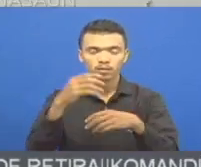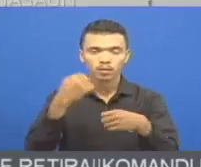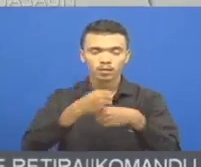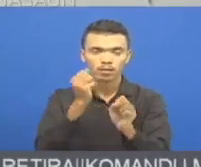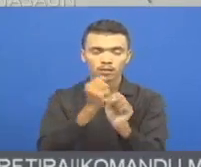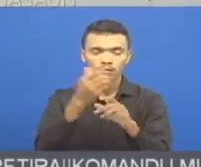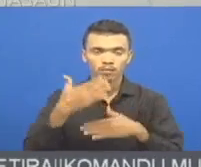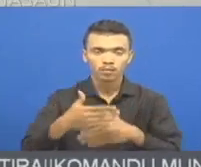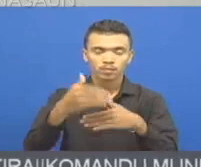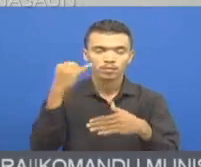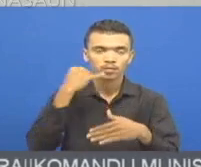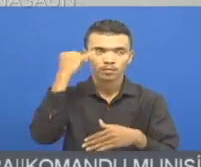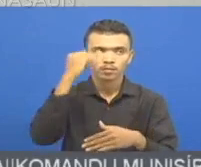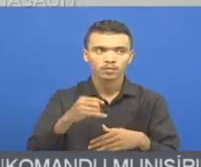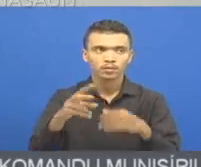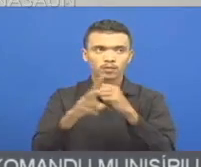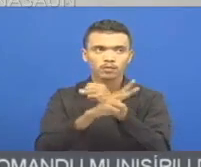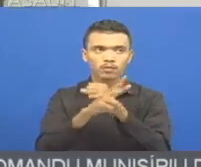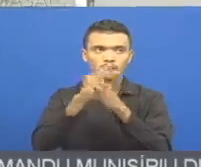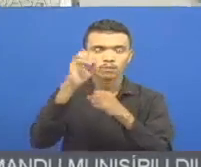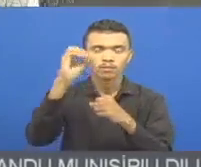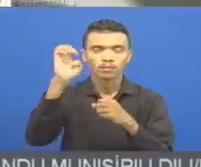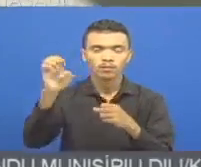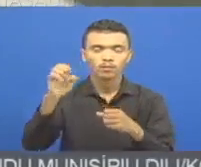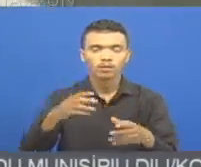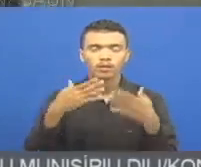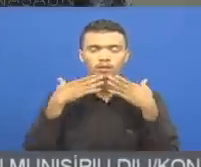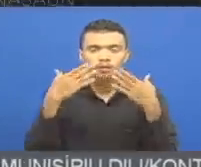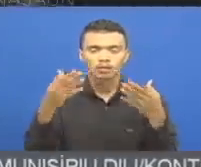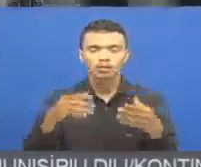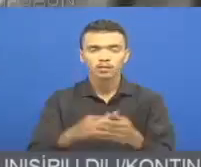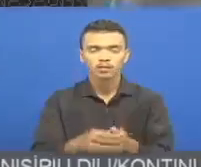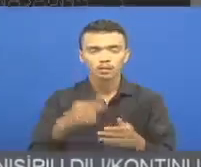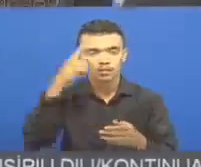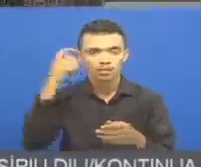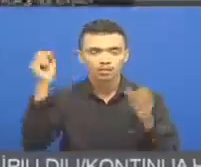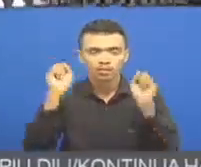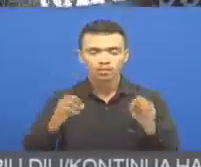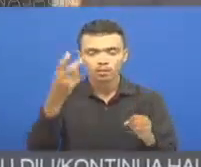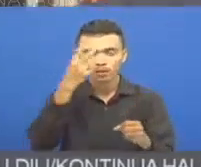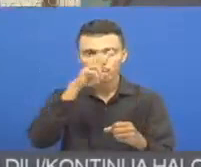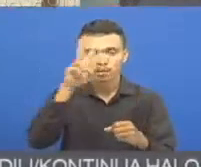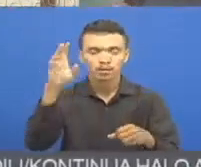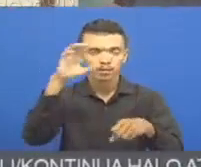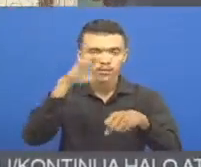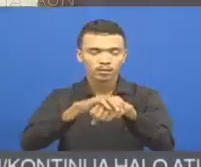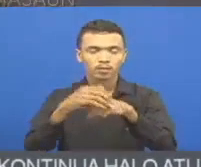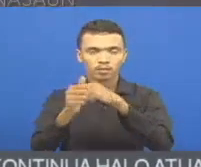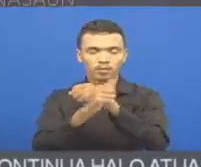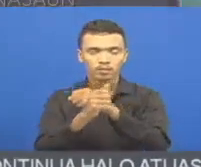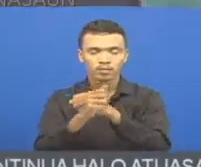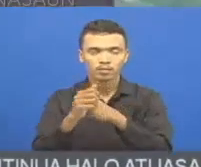investigasau. Vítima Noé Bernardinho agradece ba esforço e equipa conjunta dia. Tamba bele identifica no captura o na suspeito sira